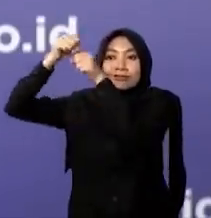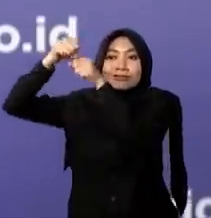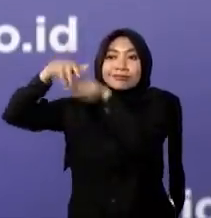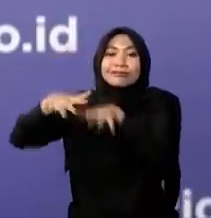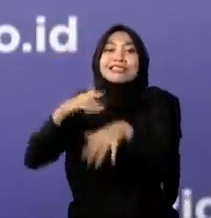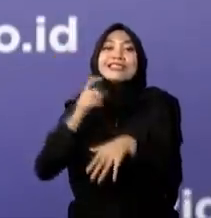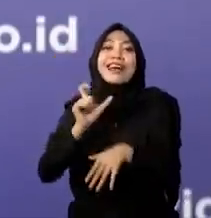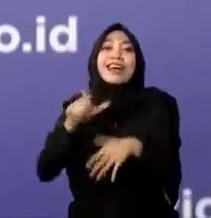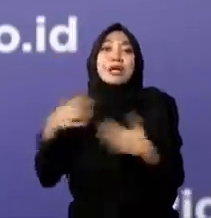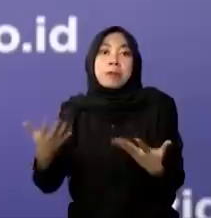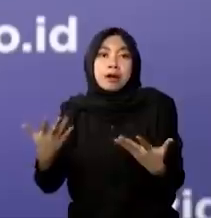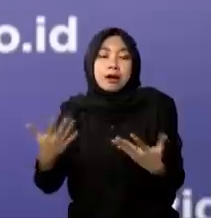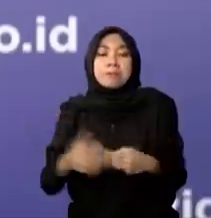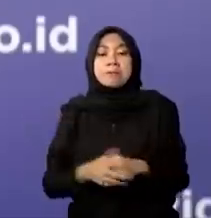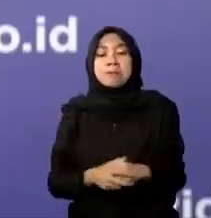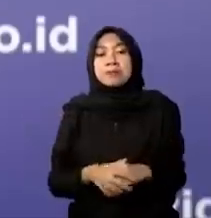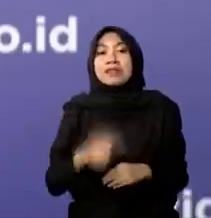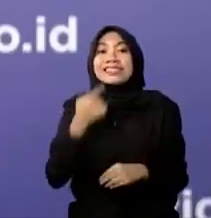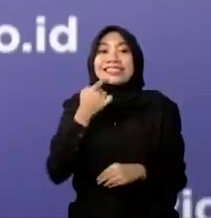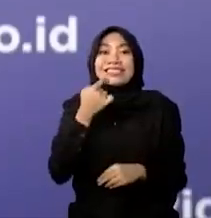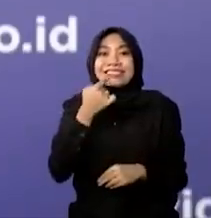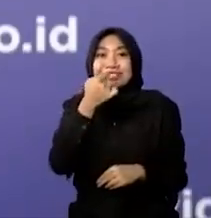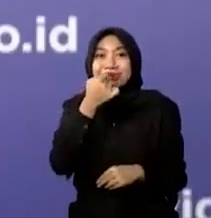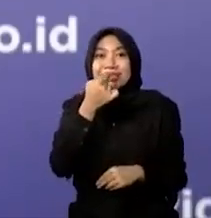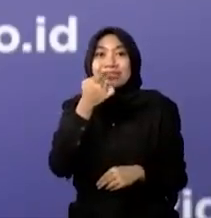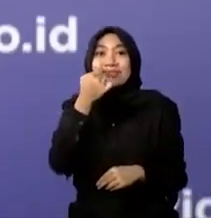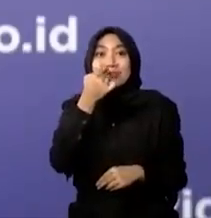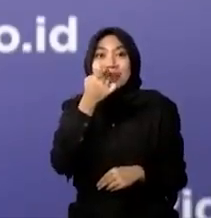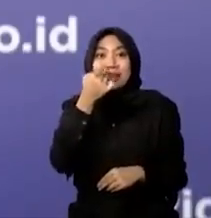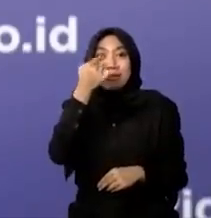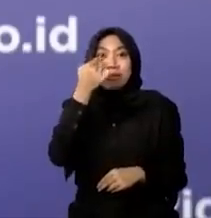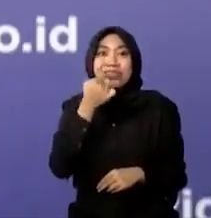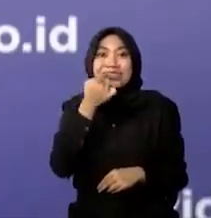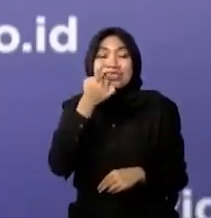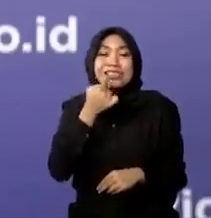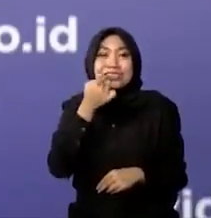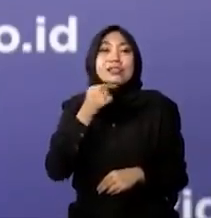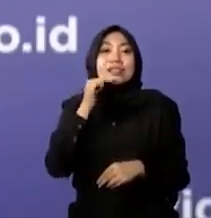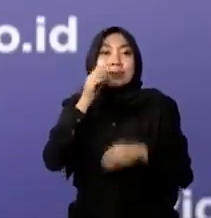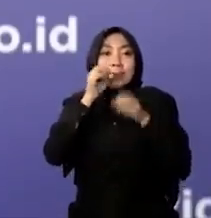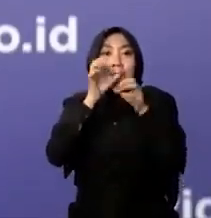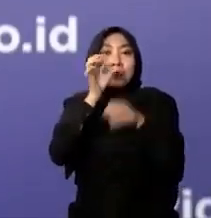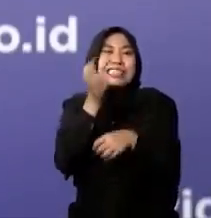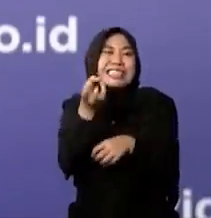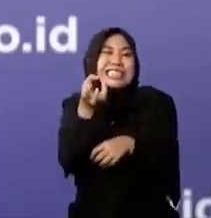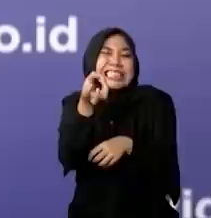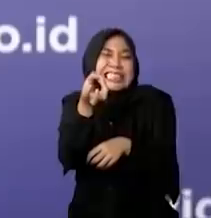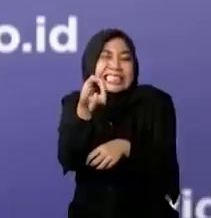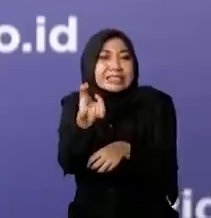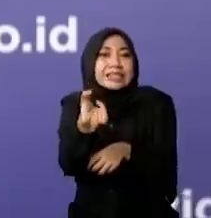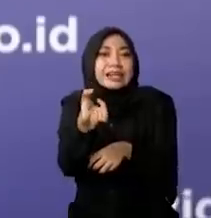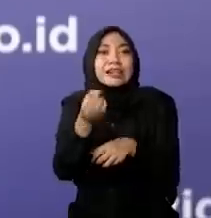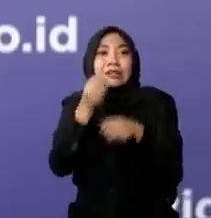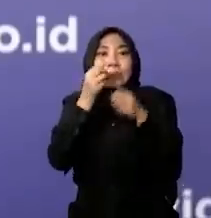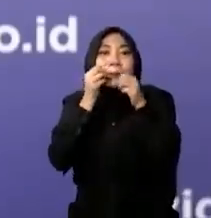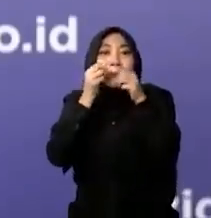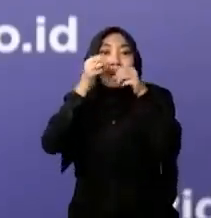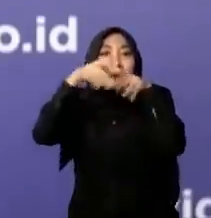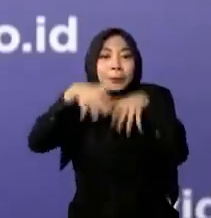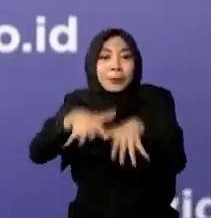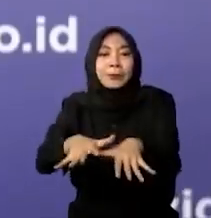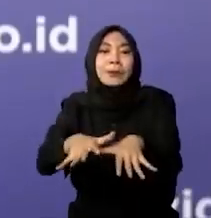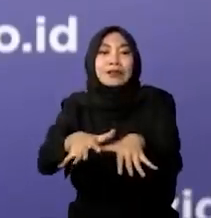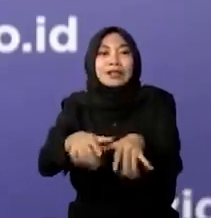troubled problem yang sangat kecil yang kemudian bisa bertahan lebih lama di